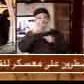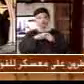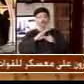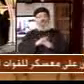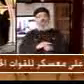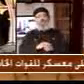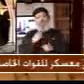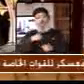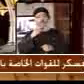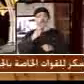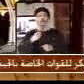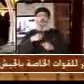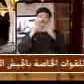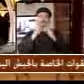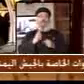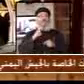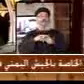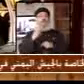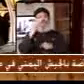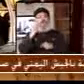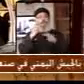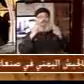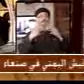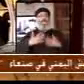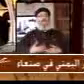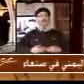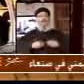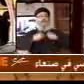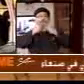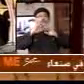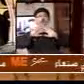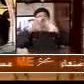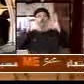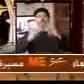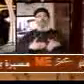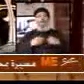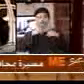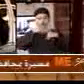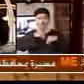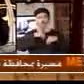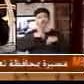على اسم الرحمة، لكن في واحد يقدم الرحمة من الأحشاء.